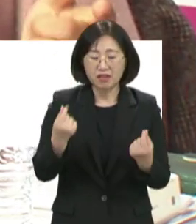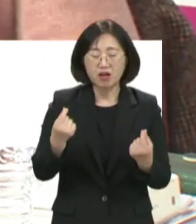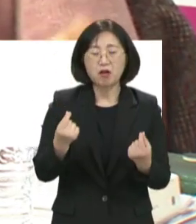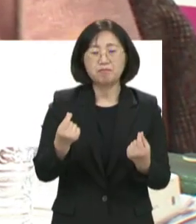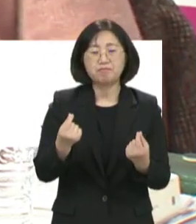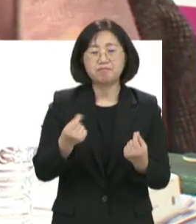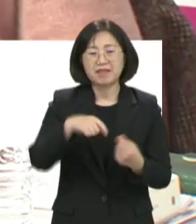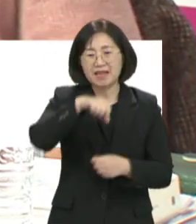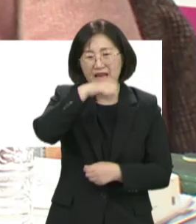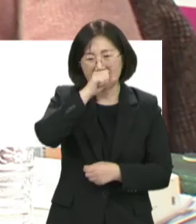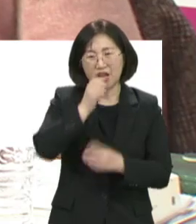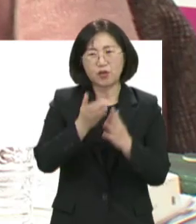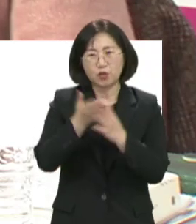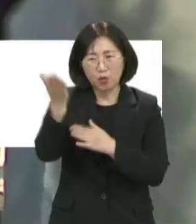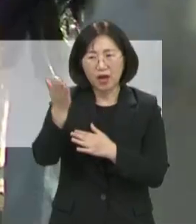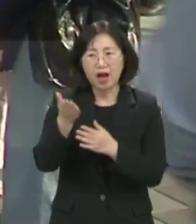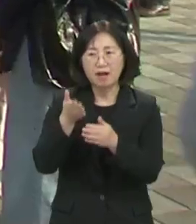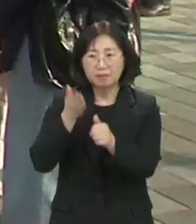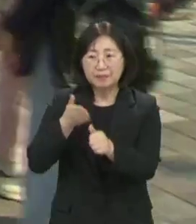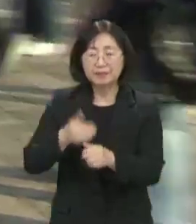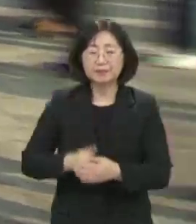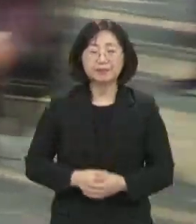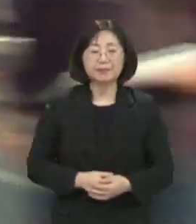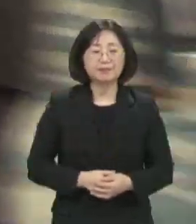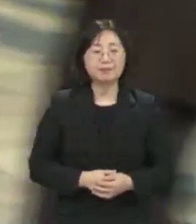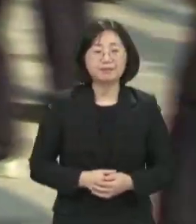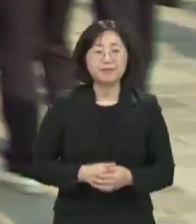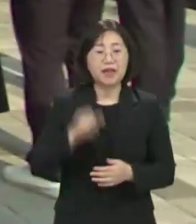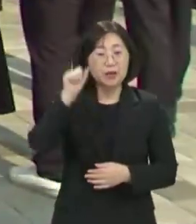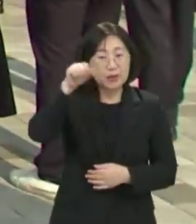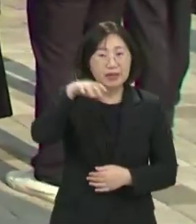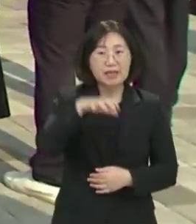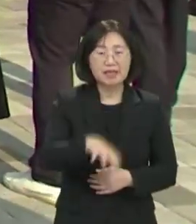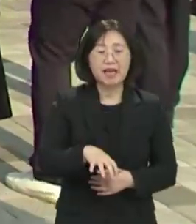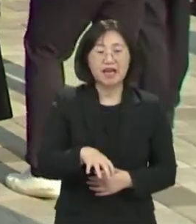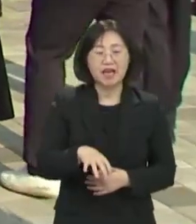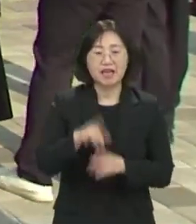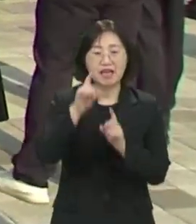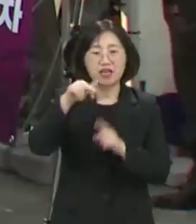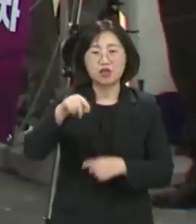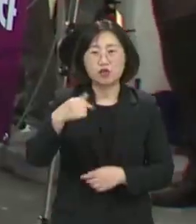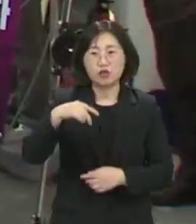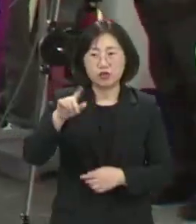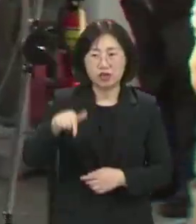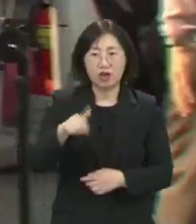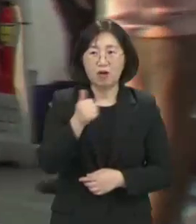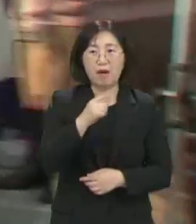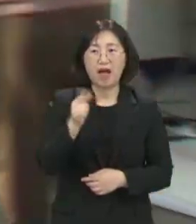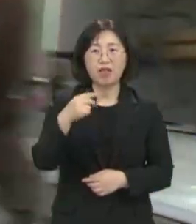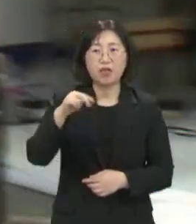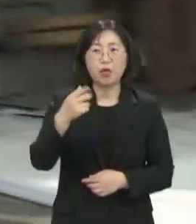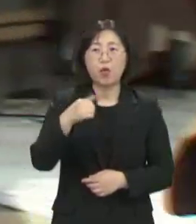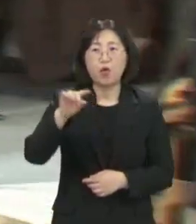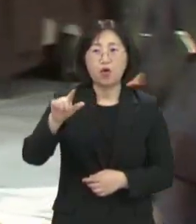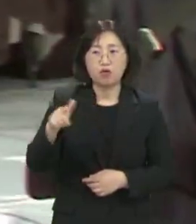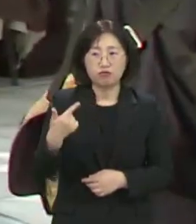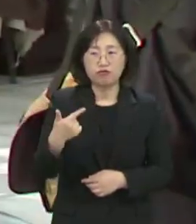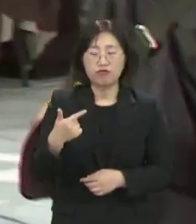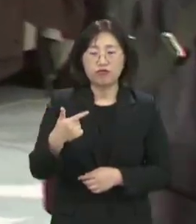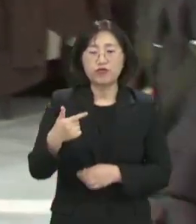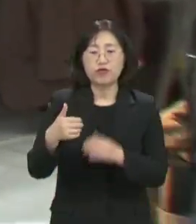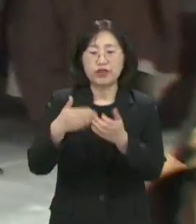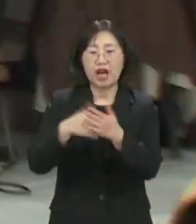절충한 안이라도 좋으니. 천막 농성장에는 이준석 개혁신당 대표와 한동훈 국민의힘 당대표가 잇따라